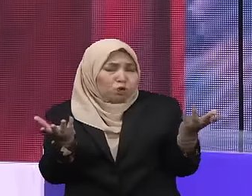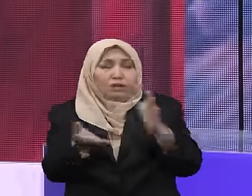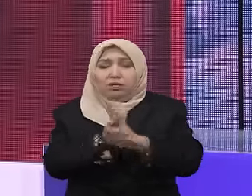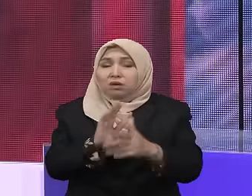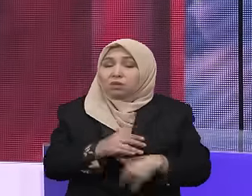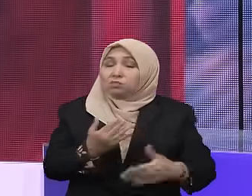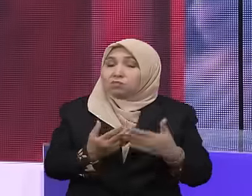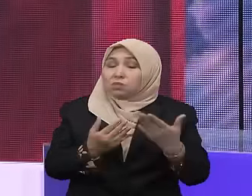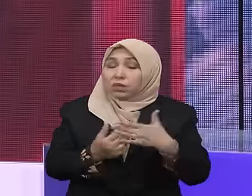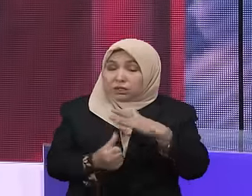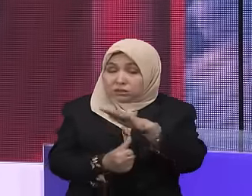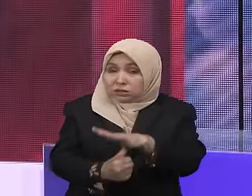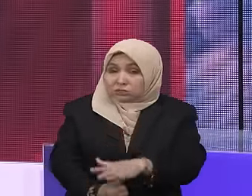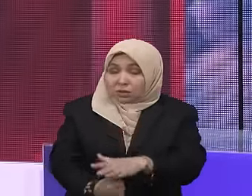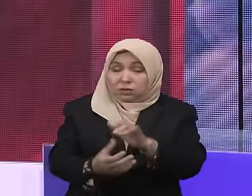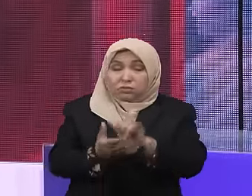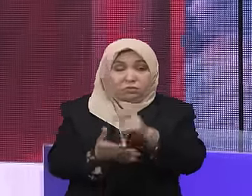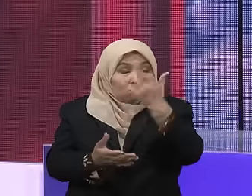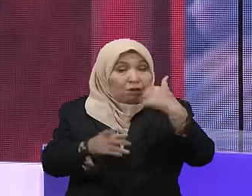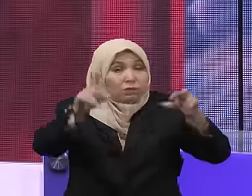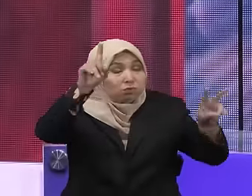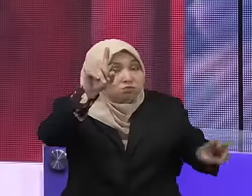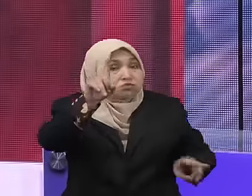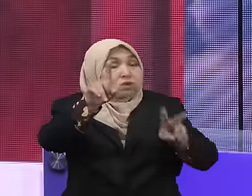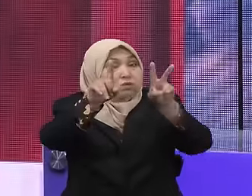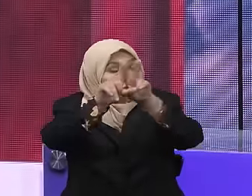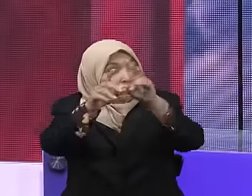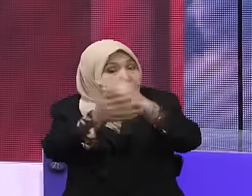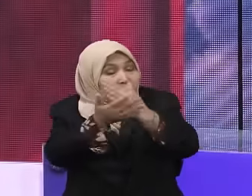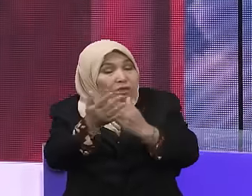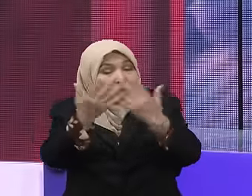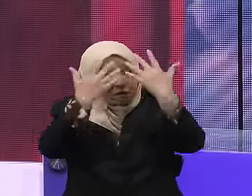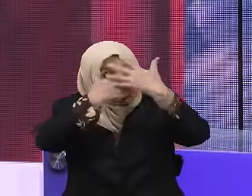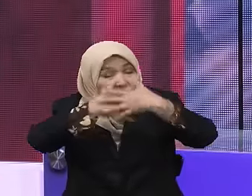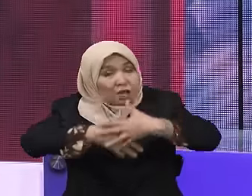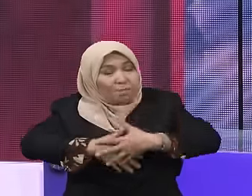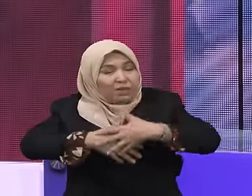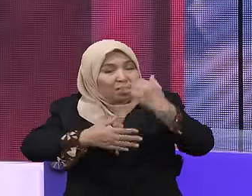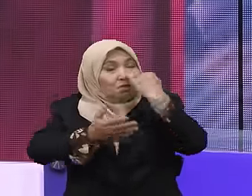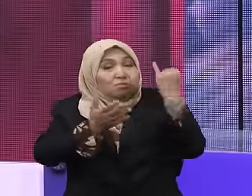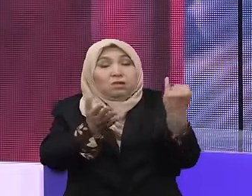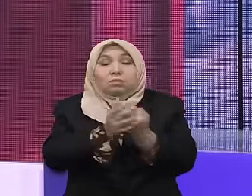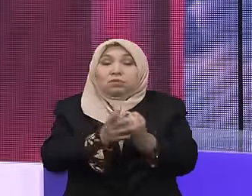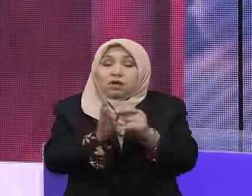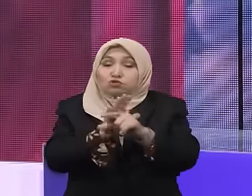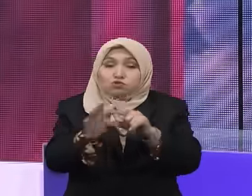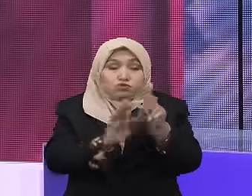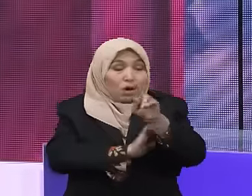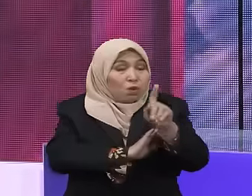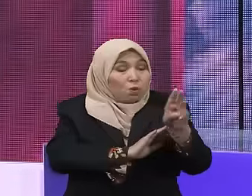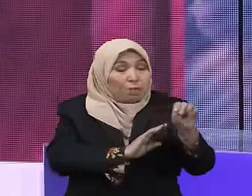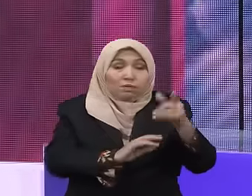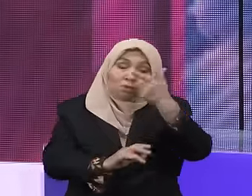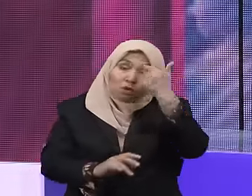mudah tension. Dan itu sebabnya syirik ini sebahagian daripada kegelapan dan kezaliman dalam surah Luqman misalnya. Ya.